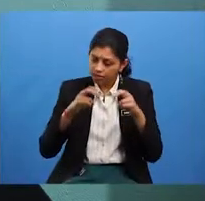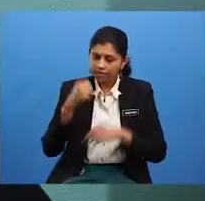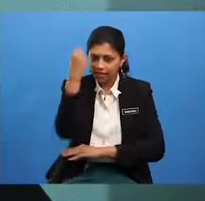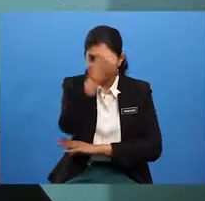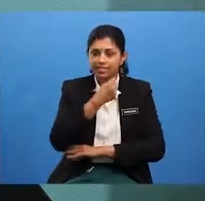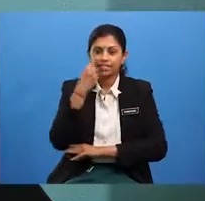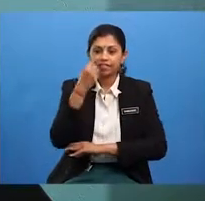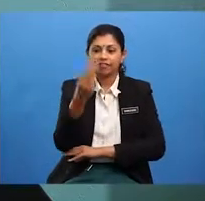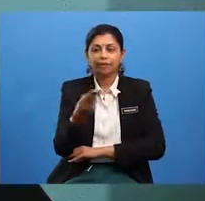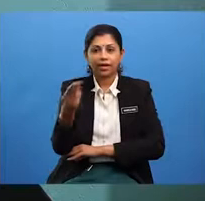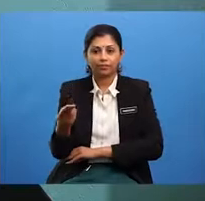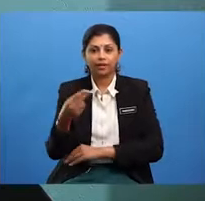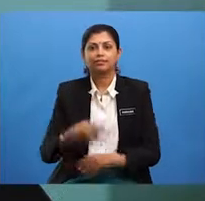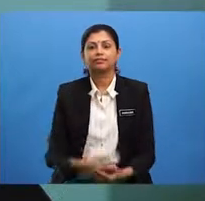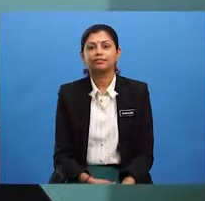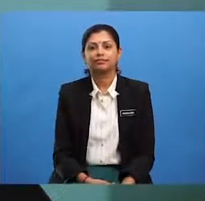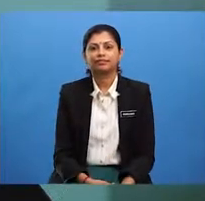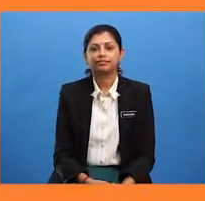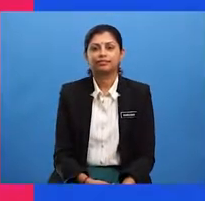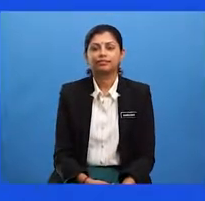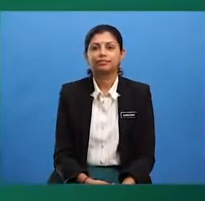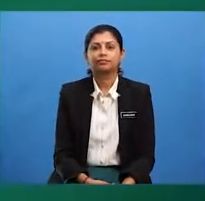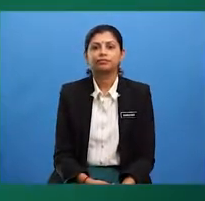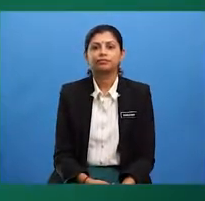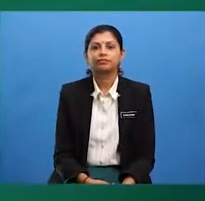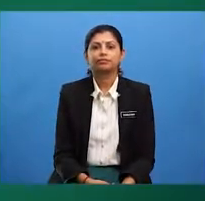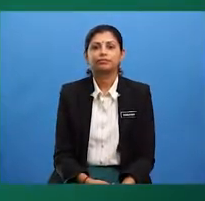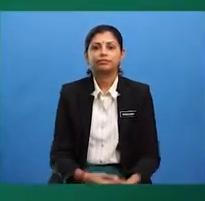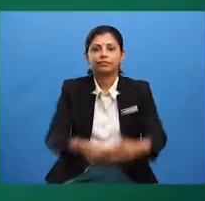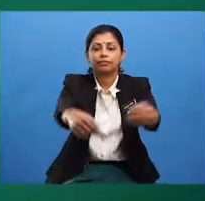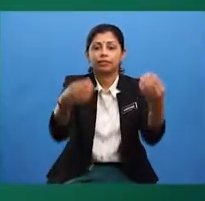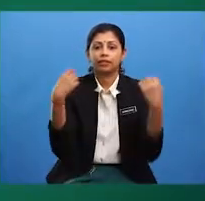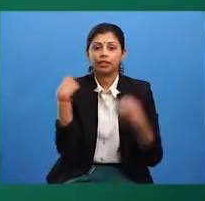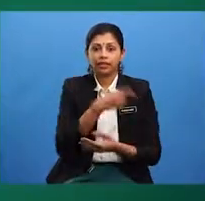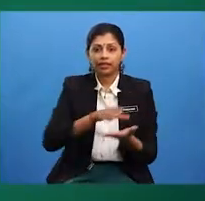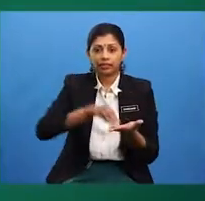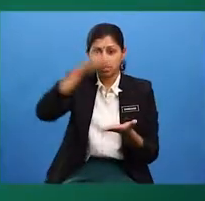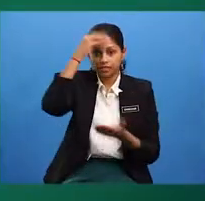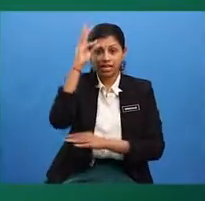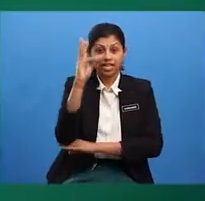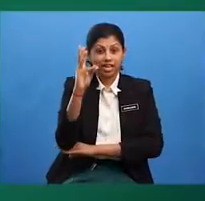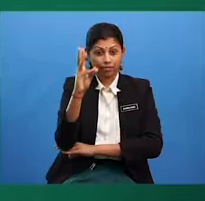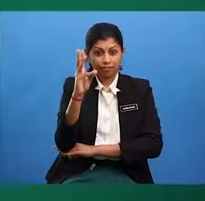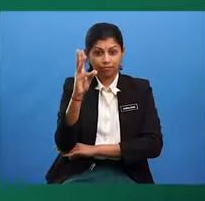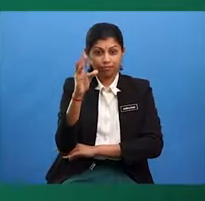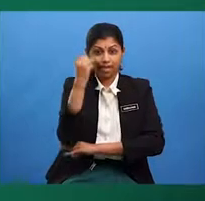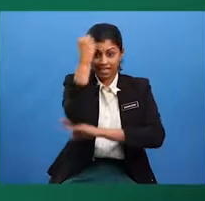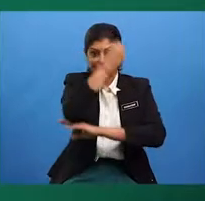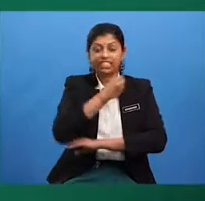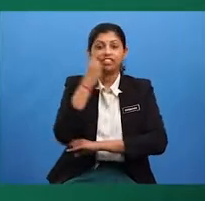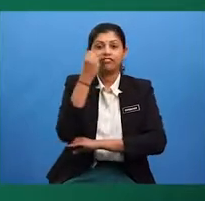sifat-sifat bagi setiap bahan tersebut. Terdapat 6 sifat bahan yang akan kita